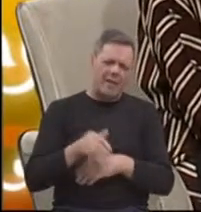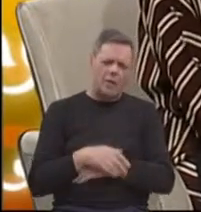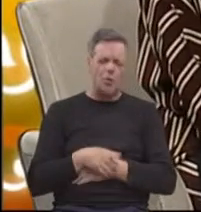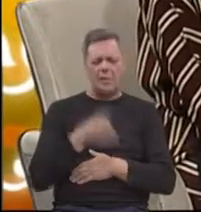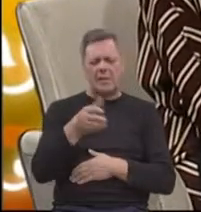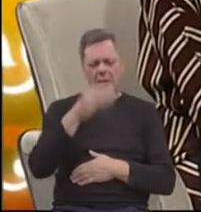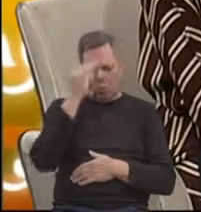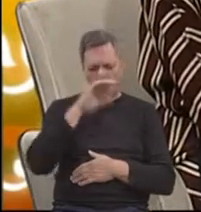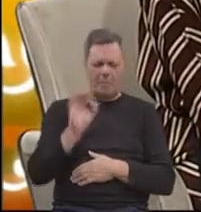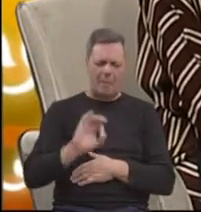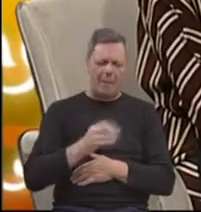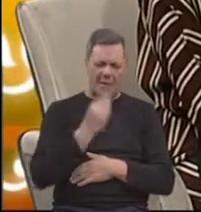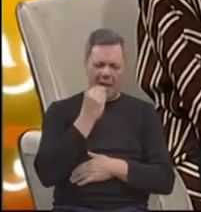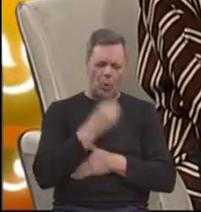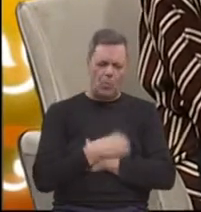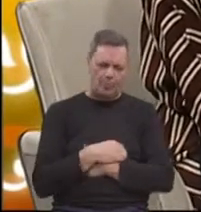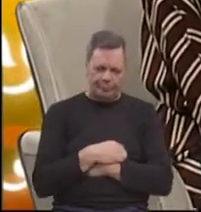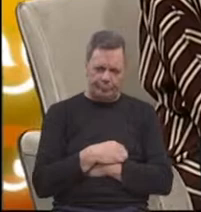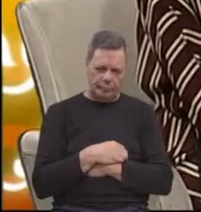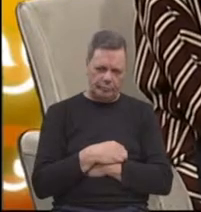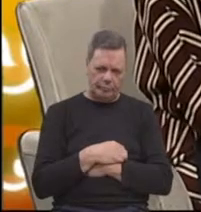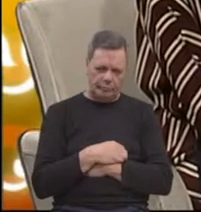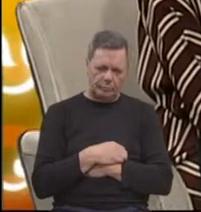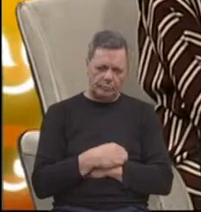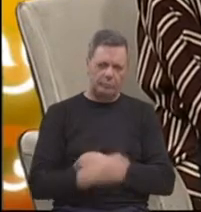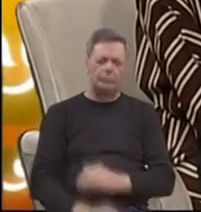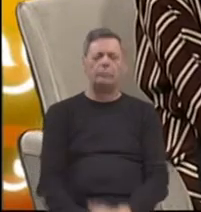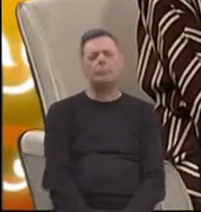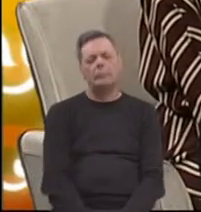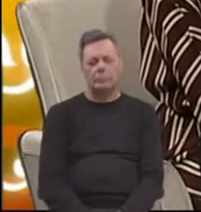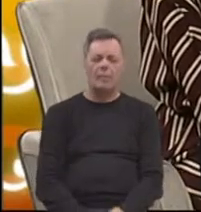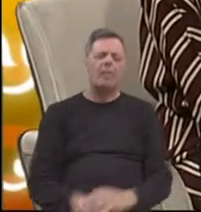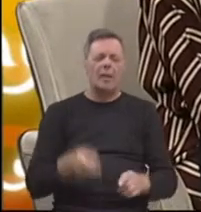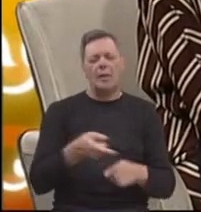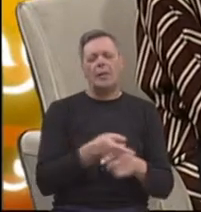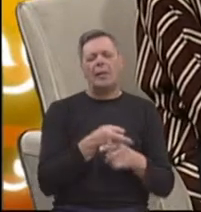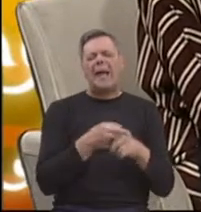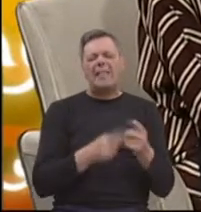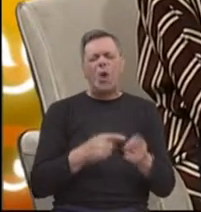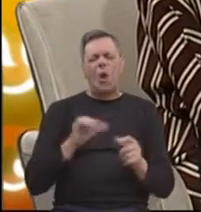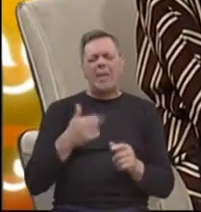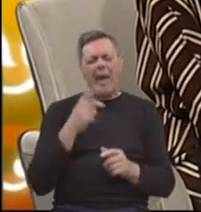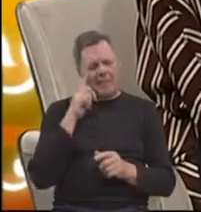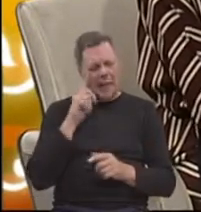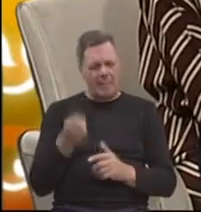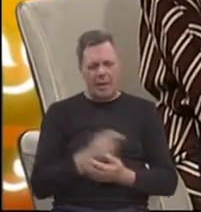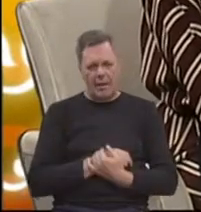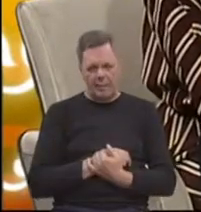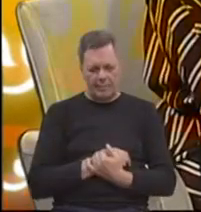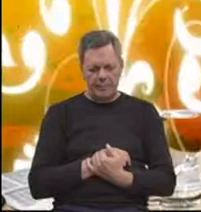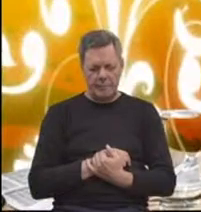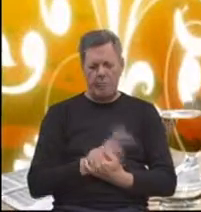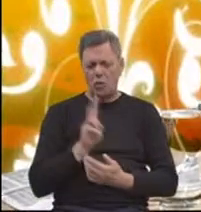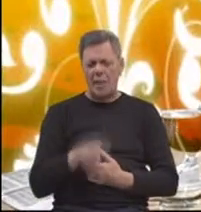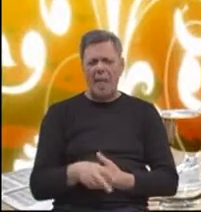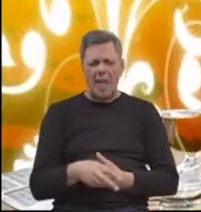uči pripremati hranu. Tako, to smo zaboravili. Pripremati hranu. Taj segment je zapravo jako zanemaren. Možete imati najbolju namirnicu, ako